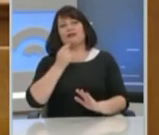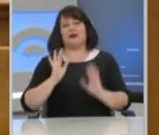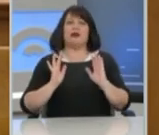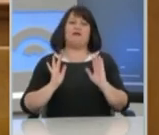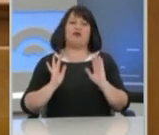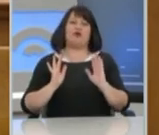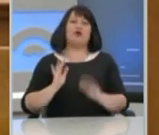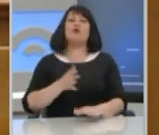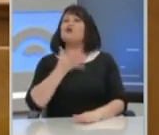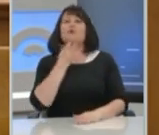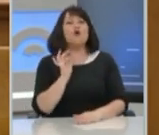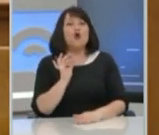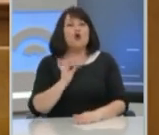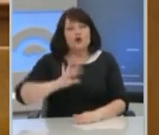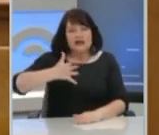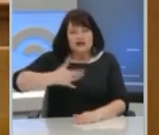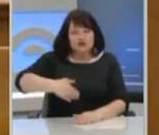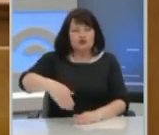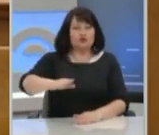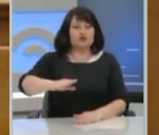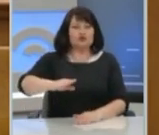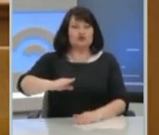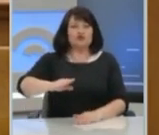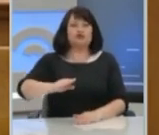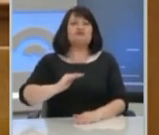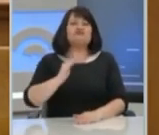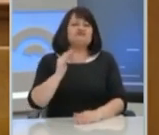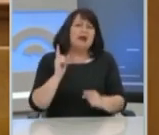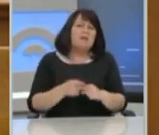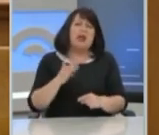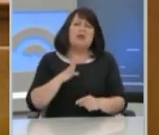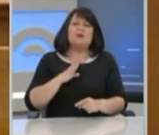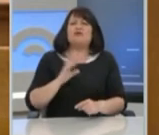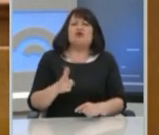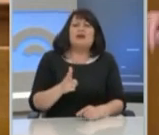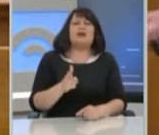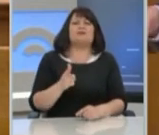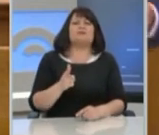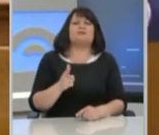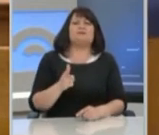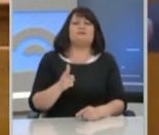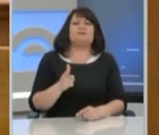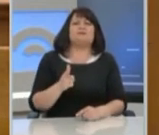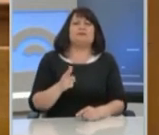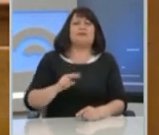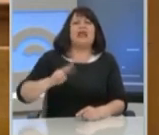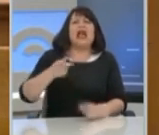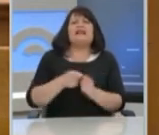Γιατί μπορεί για εσάς η ενίσχυση των χαμηλών στρωμάτων και τα αντίμετρα εδώ να είναι